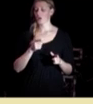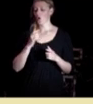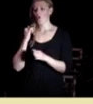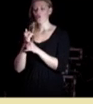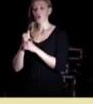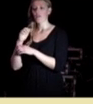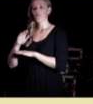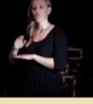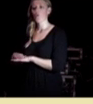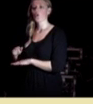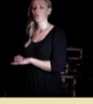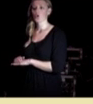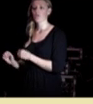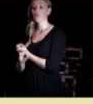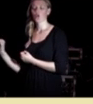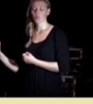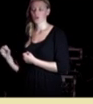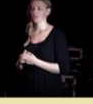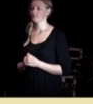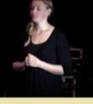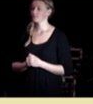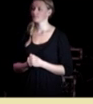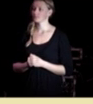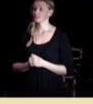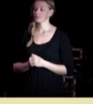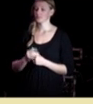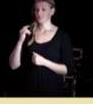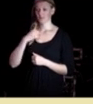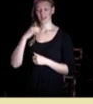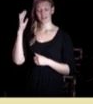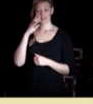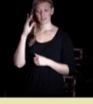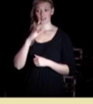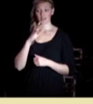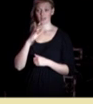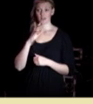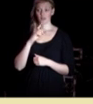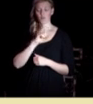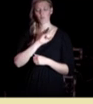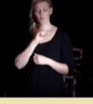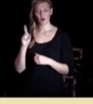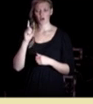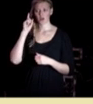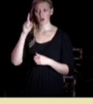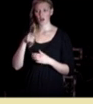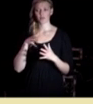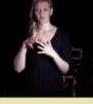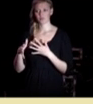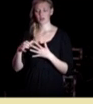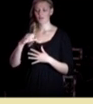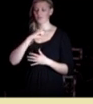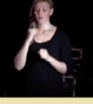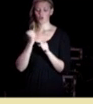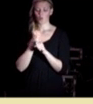vi forebygger. Jeg tenker også at det handler om at det kan vi kun gjøre